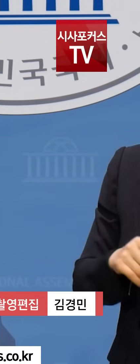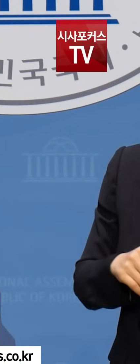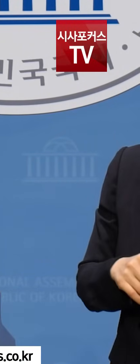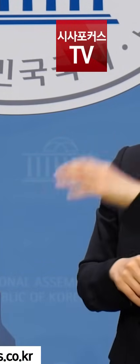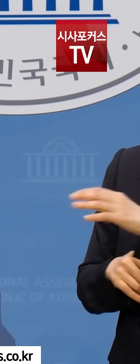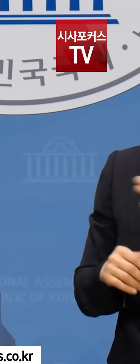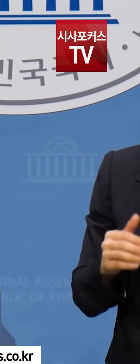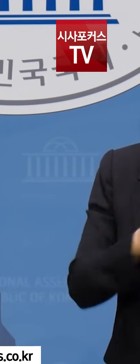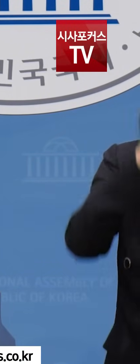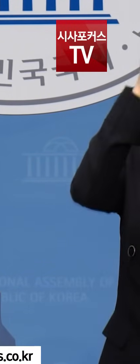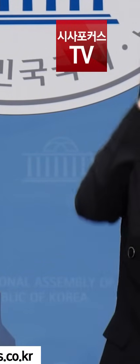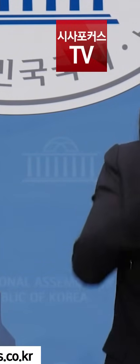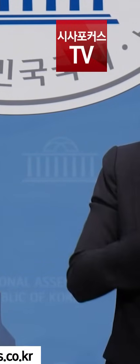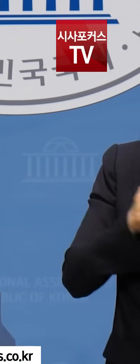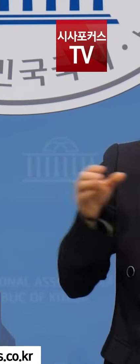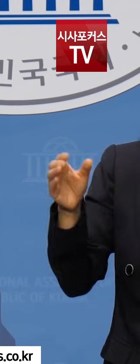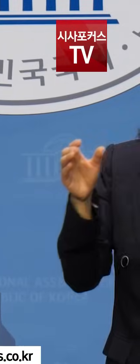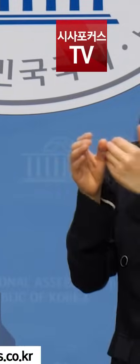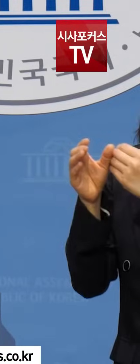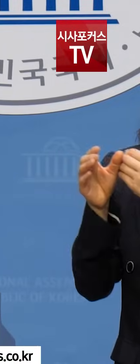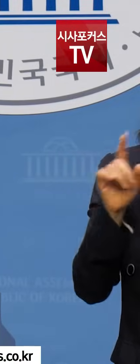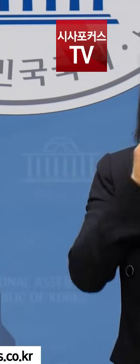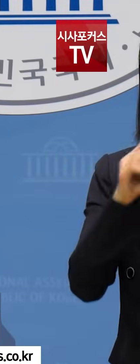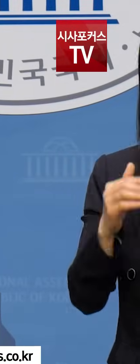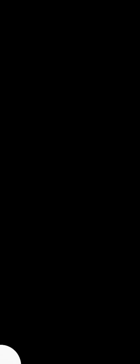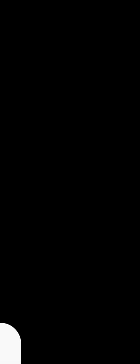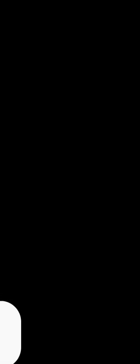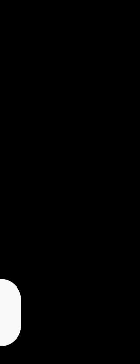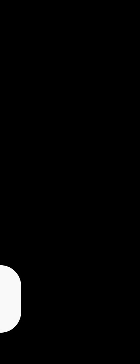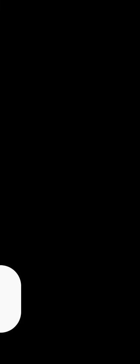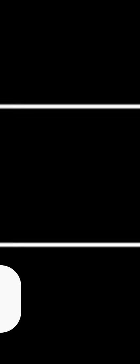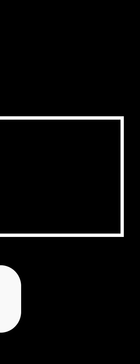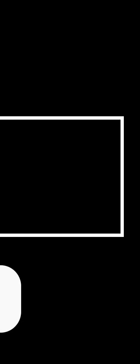이런 식으로 뻔뻔하게 들이댔다는 겁니다. 이상입니다.